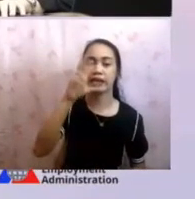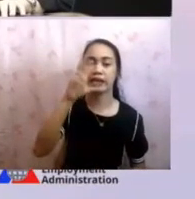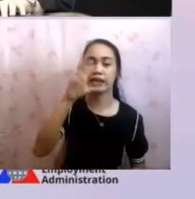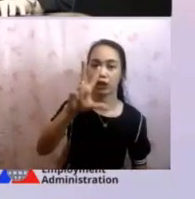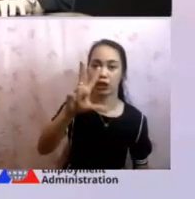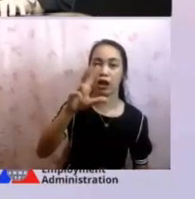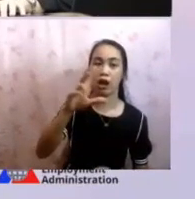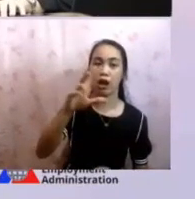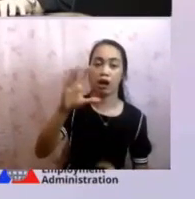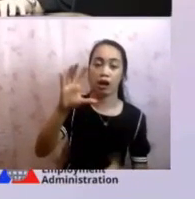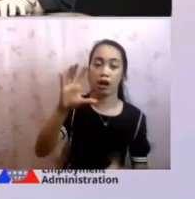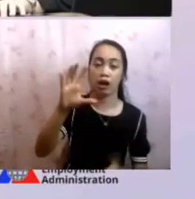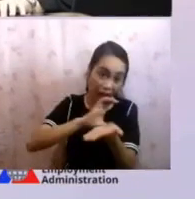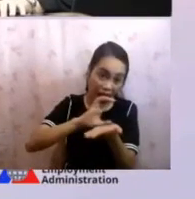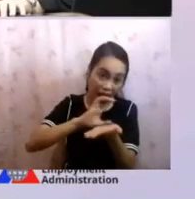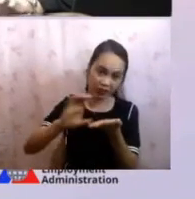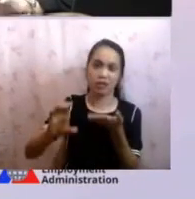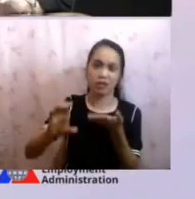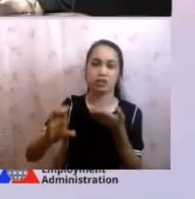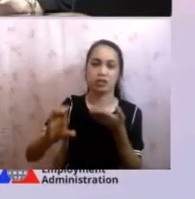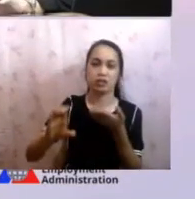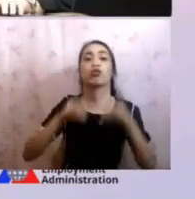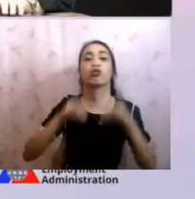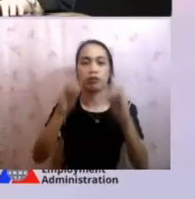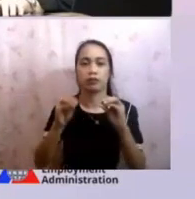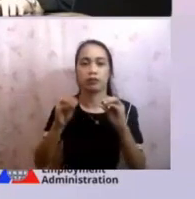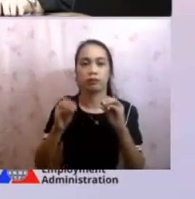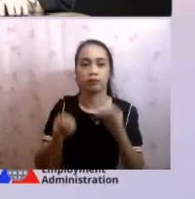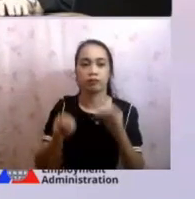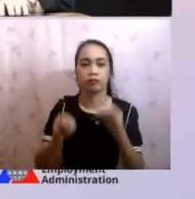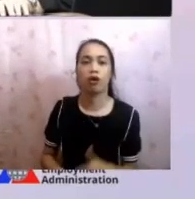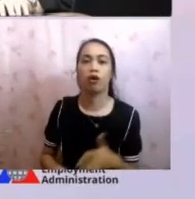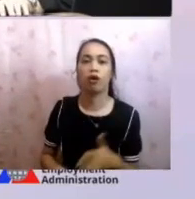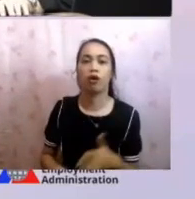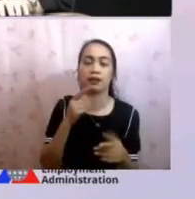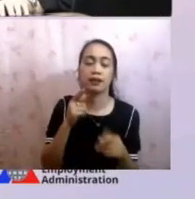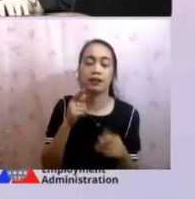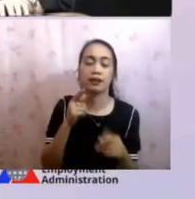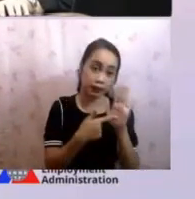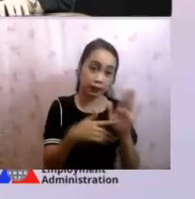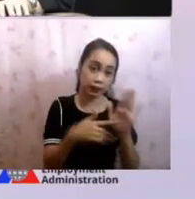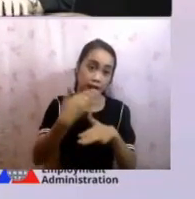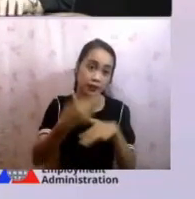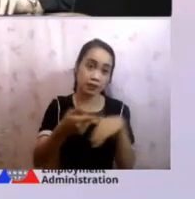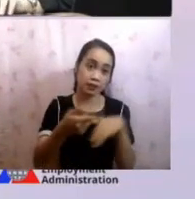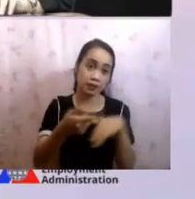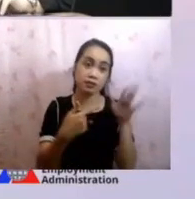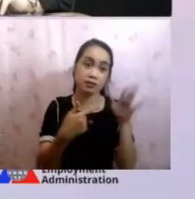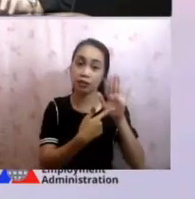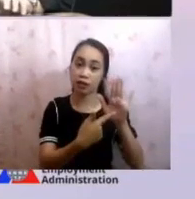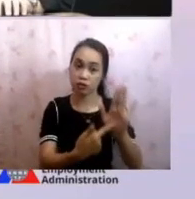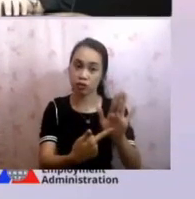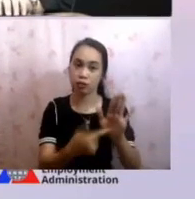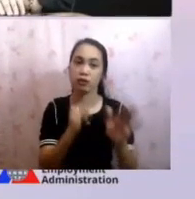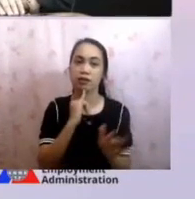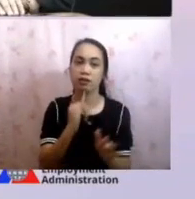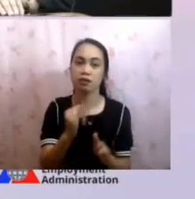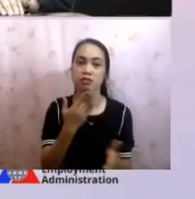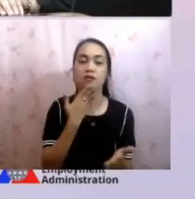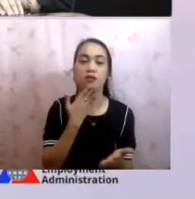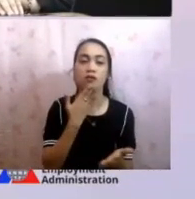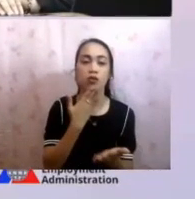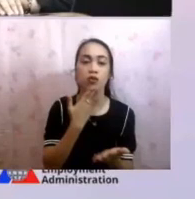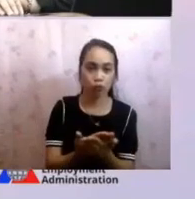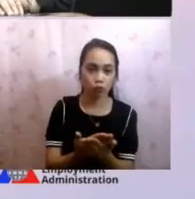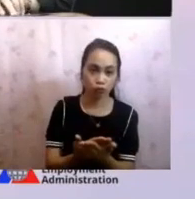formal picture, na siya email nga formal, na siya clear objective, unsa gid iyahang gusto, and then iya